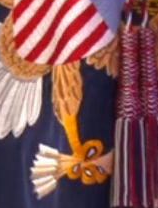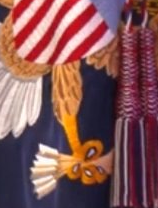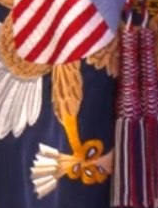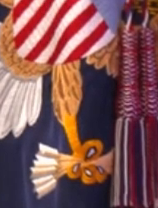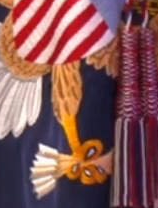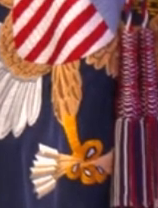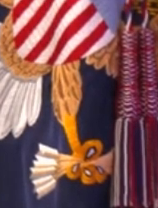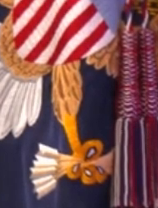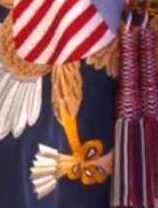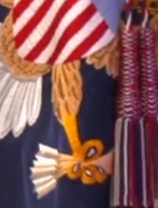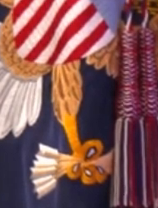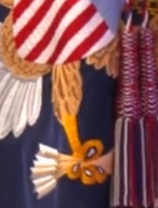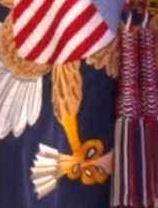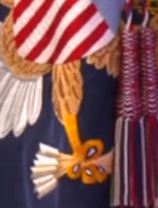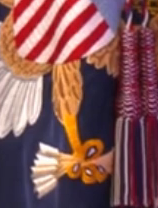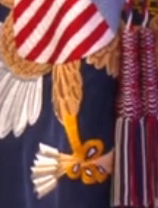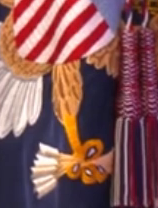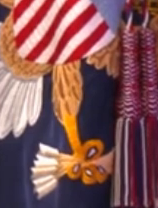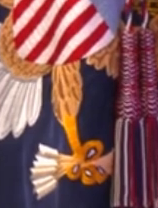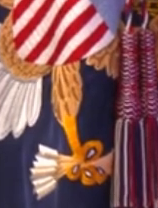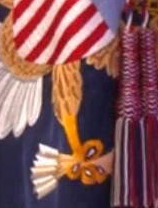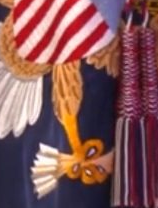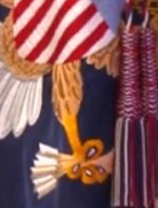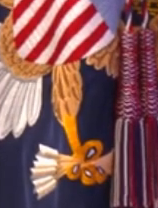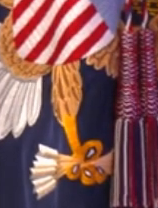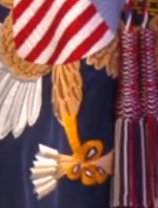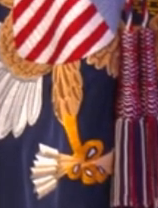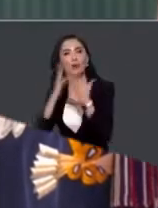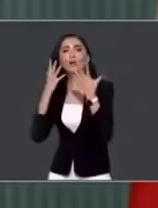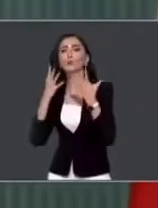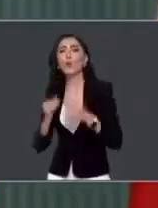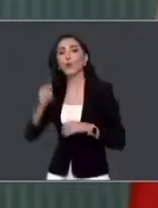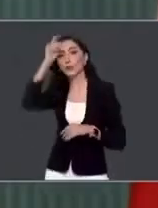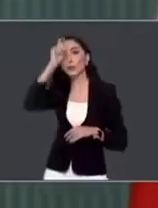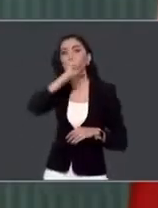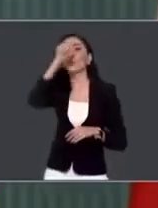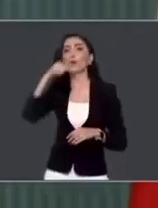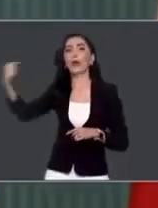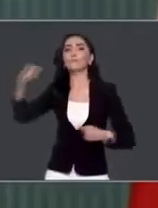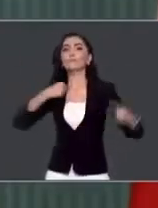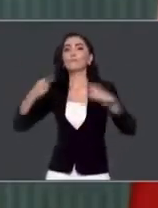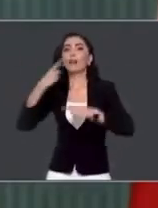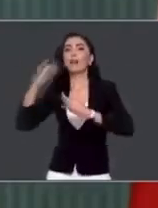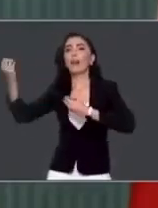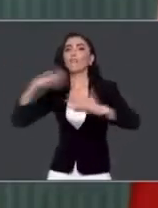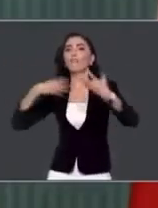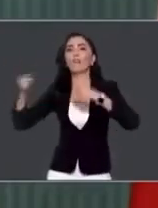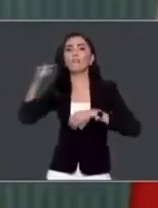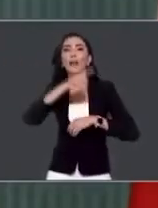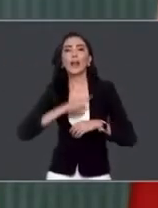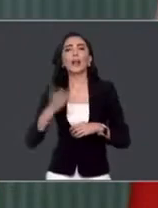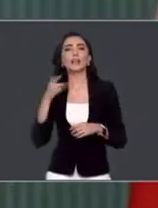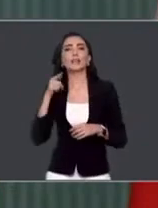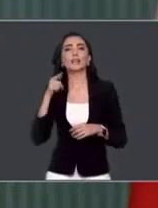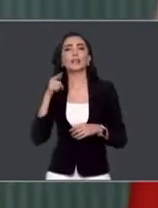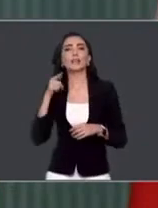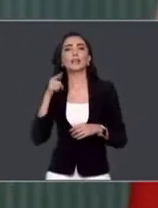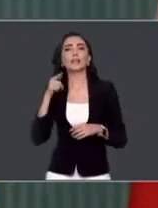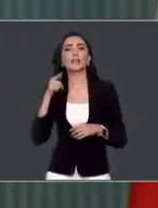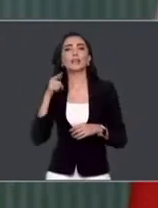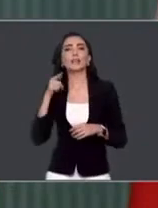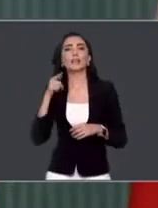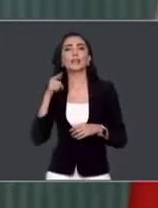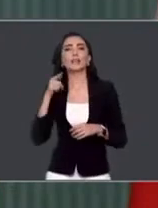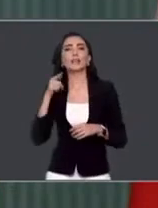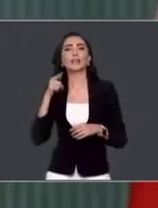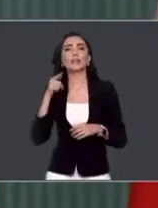ile işbirliğini güçlendirmek üzere görüşmeler gerçekleştirecek. Blinken ayrıca depremden büyük hasar gören